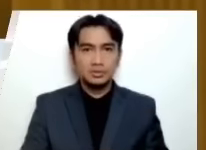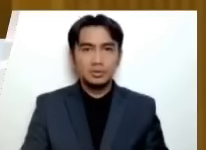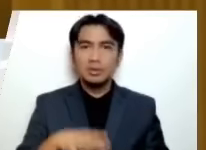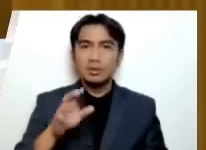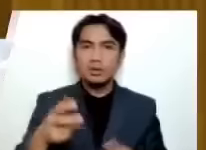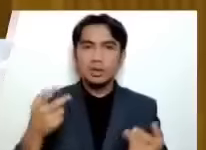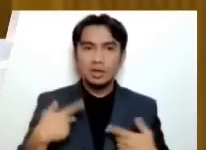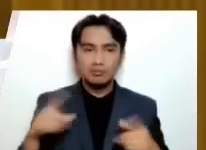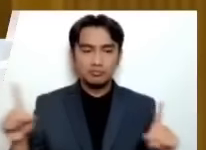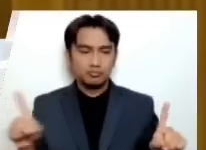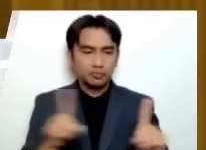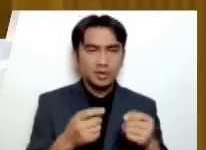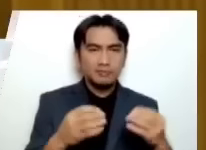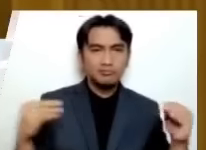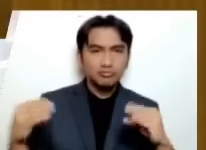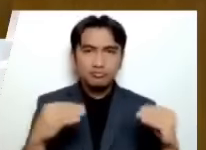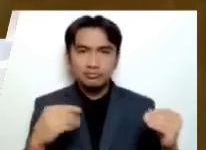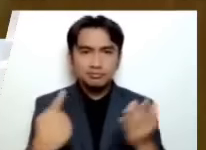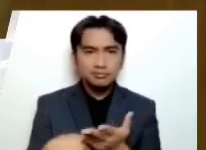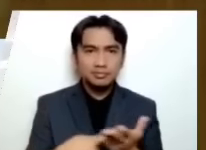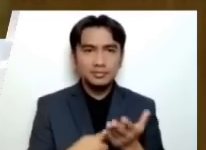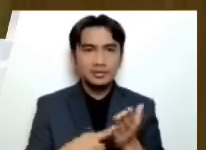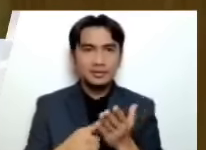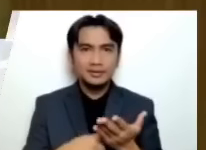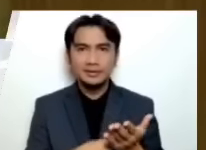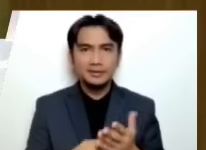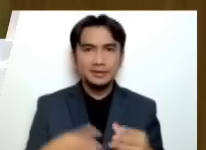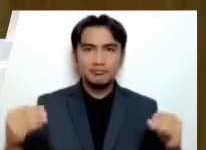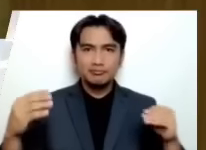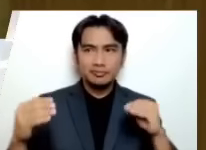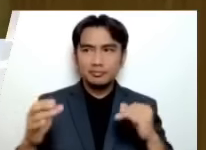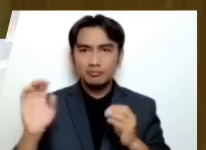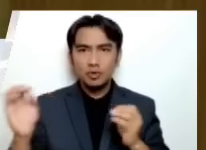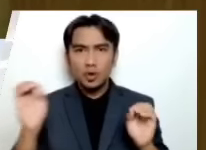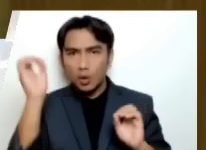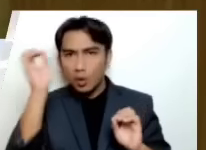in their motion to terminate the period of debate. So move, Mr. Speaker.